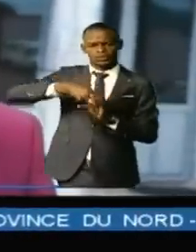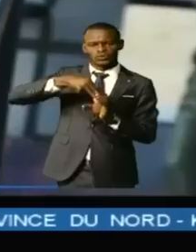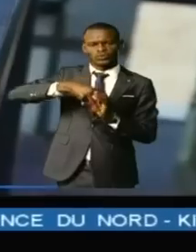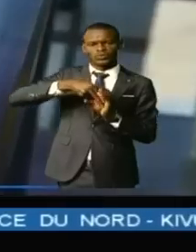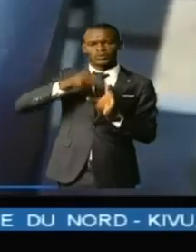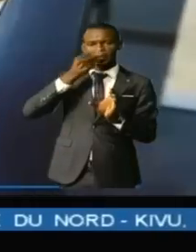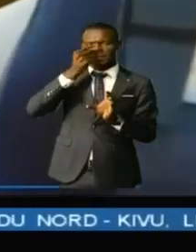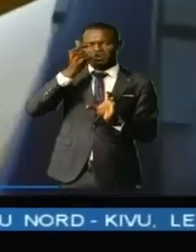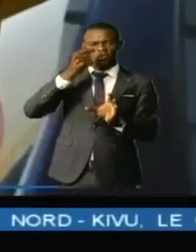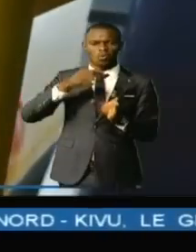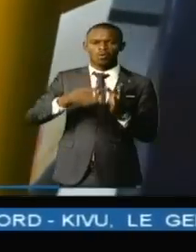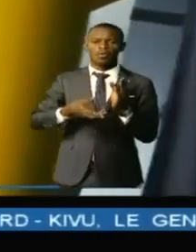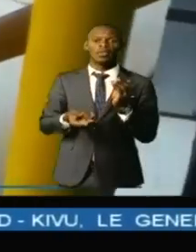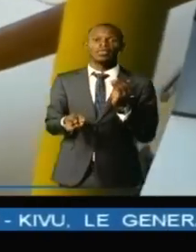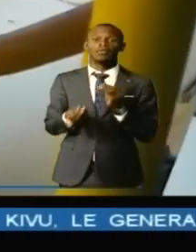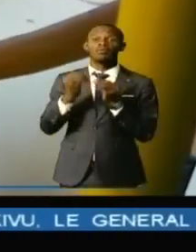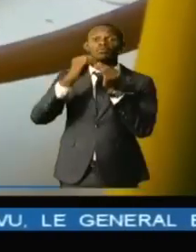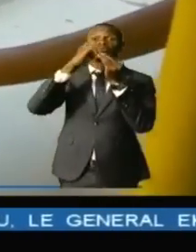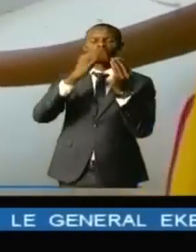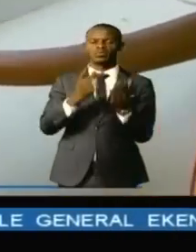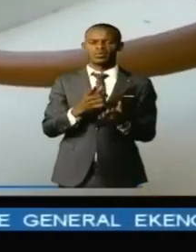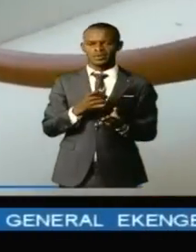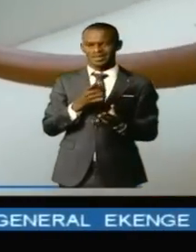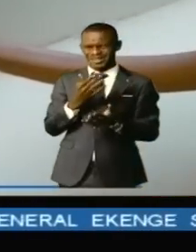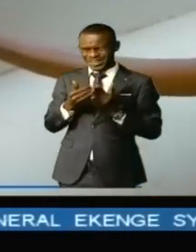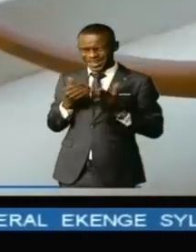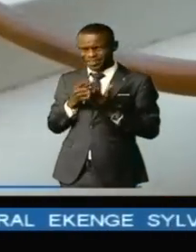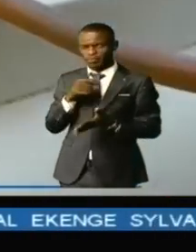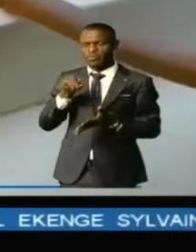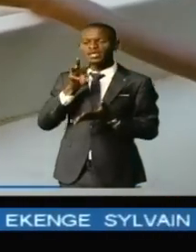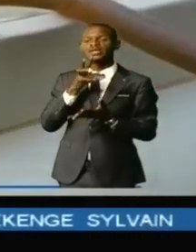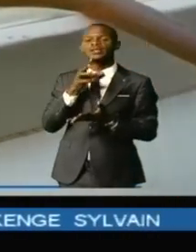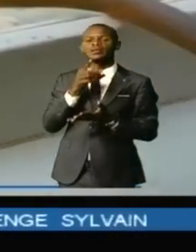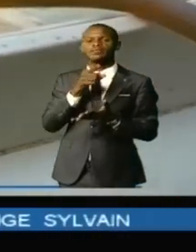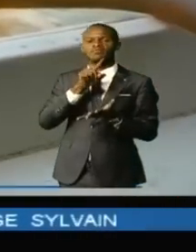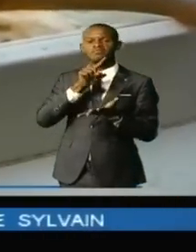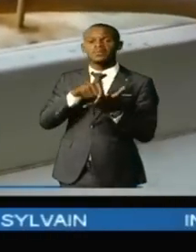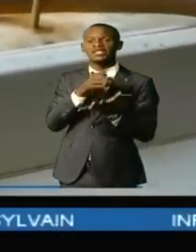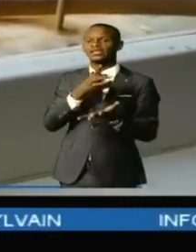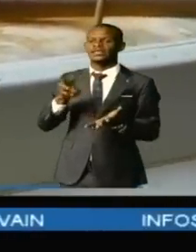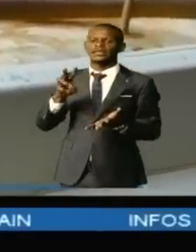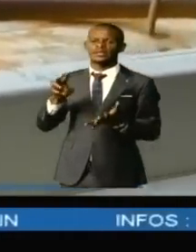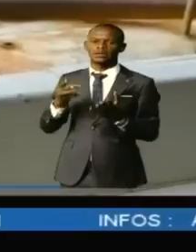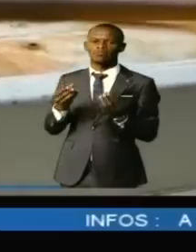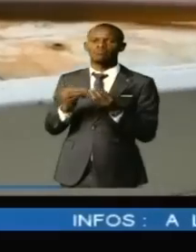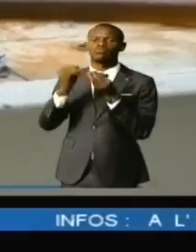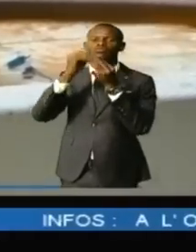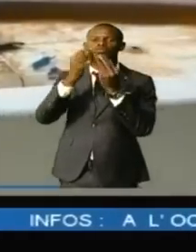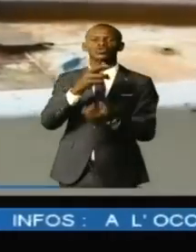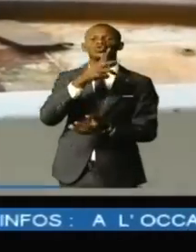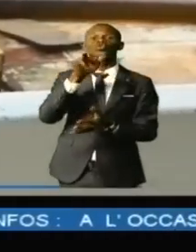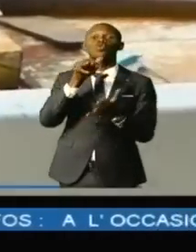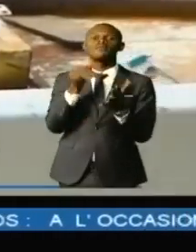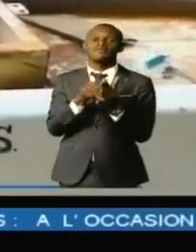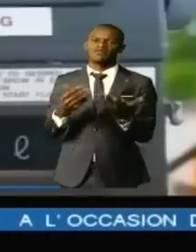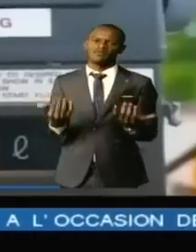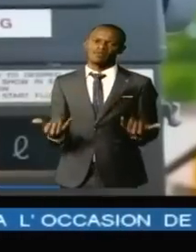compte tenu des changements brusques de barils par mètre cube qui s'élève à 1 060 $